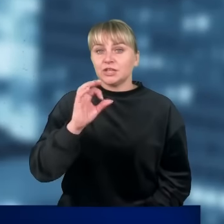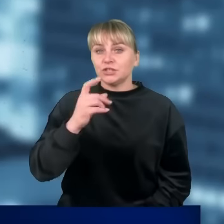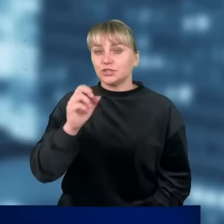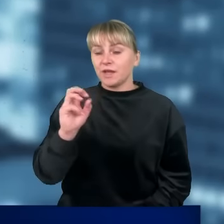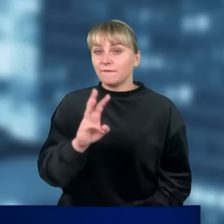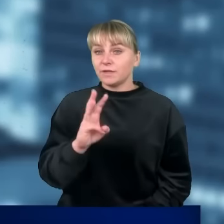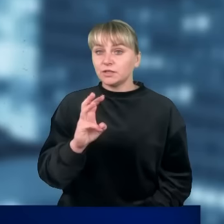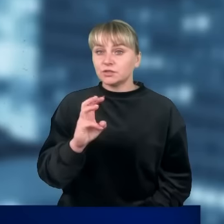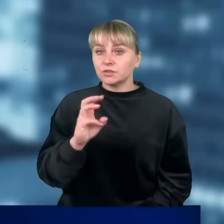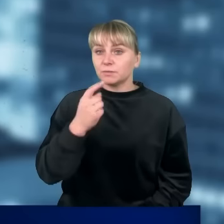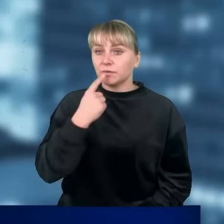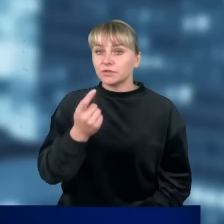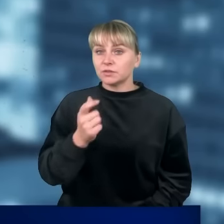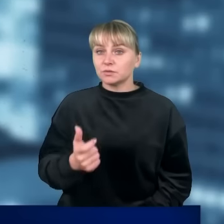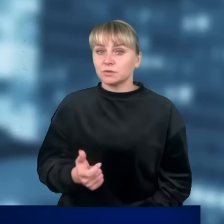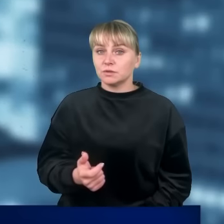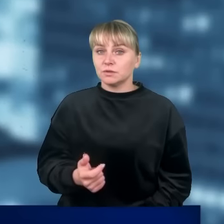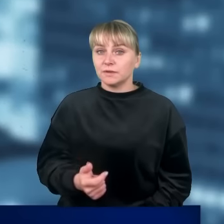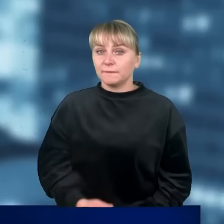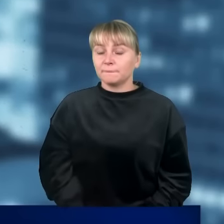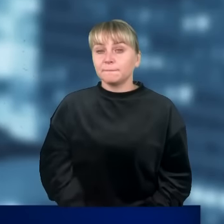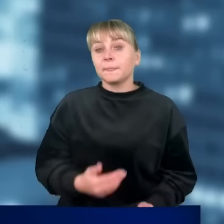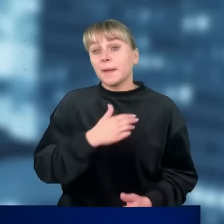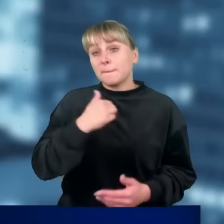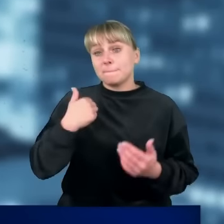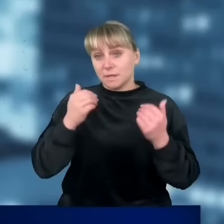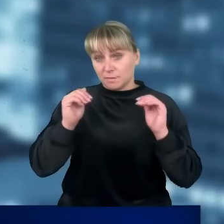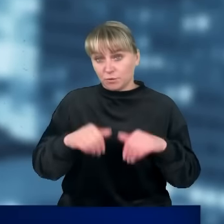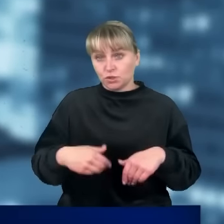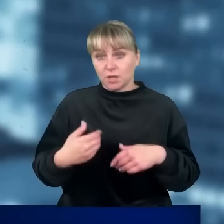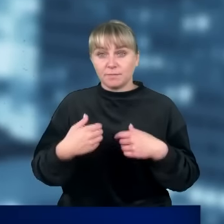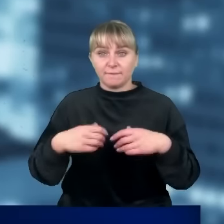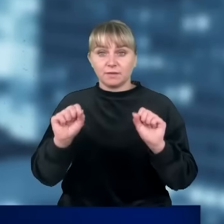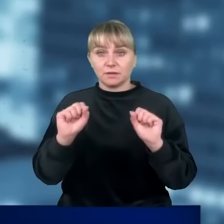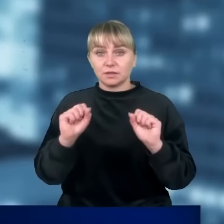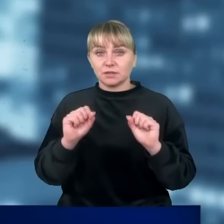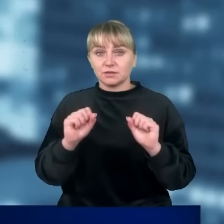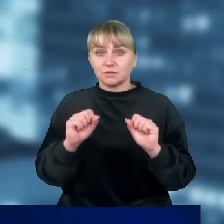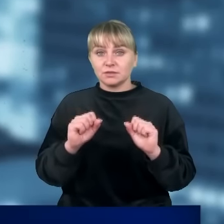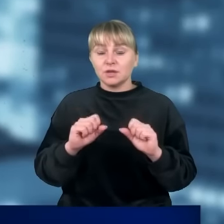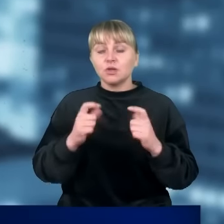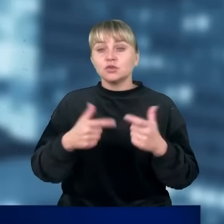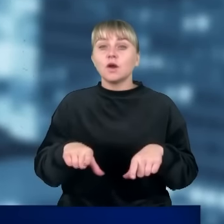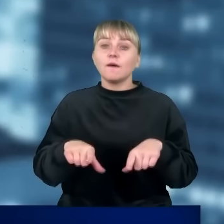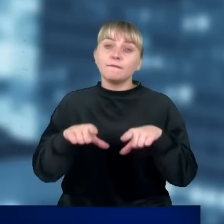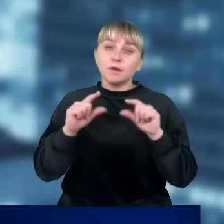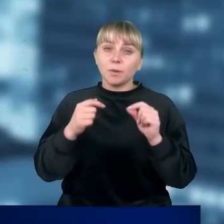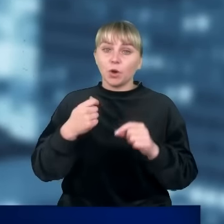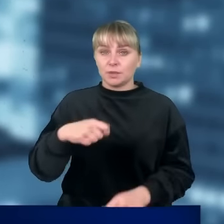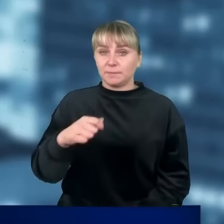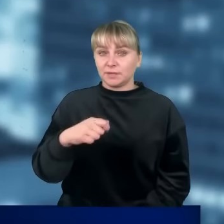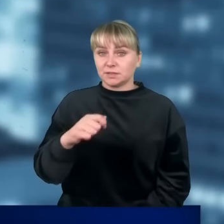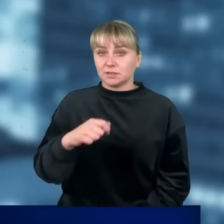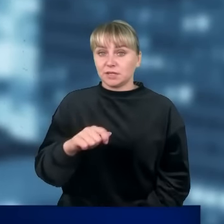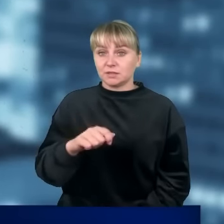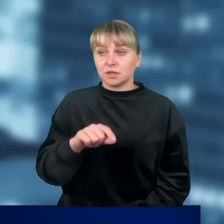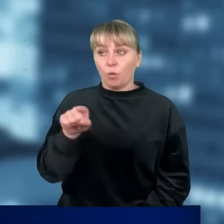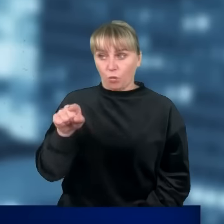Piotr Lisiewicz pisze o tym, że możemy wygrać. Możemy wygrać wybory prezydenckie i tamci o tym